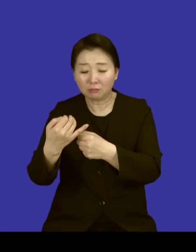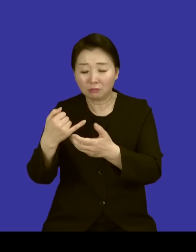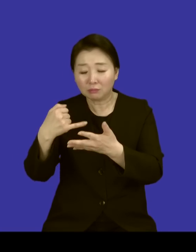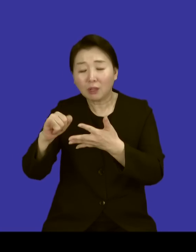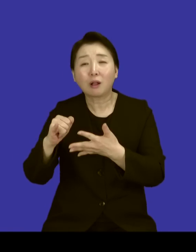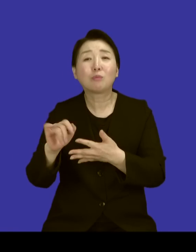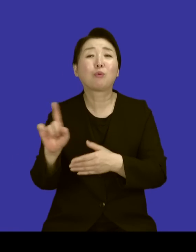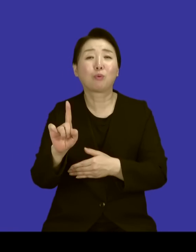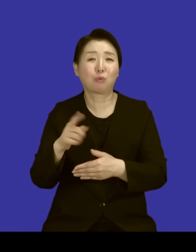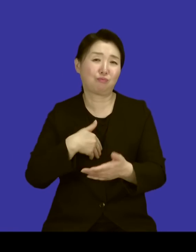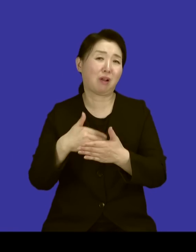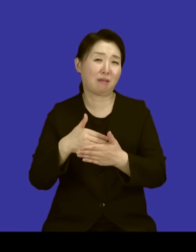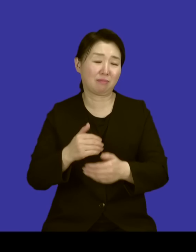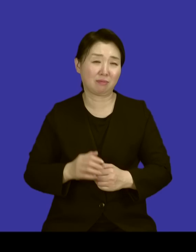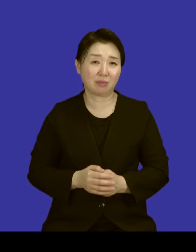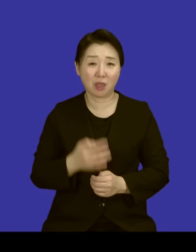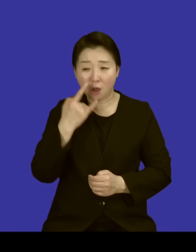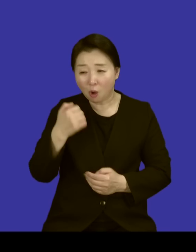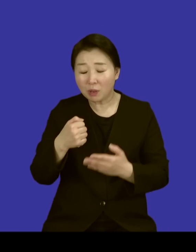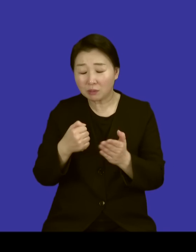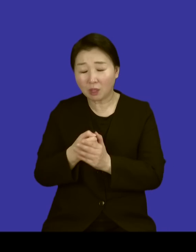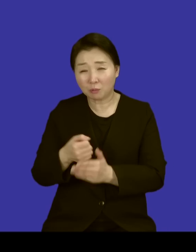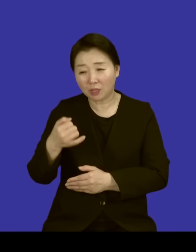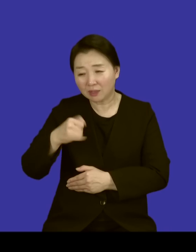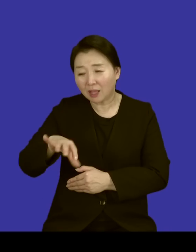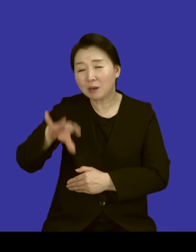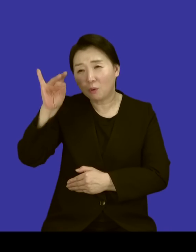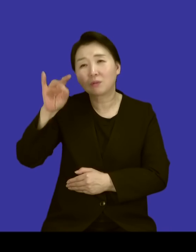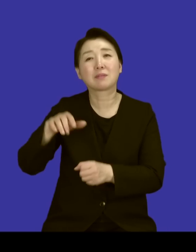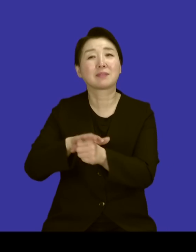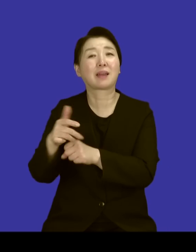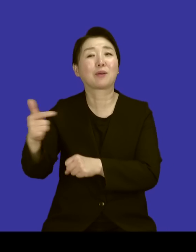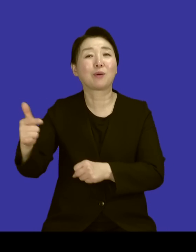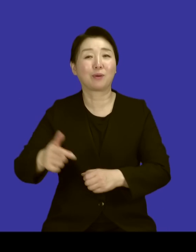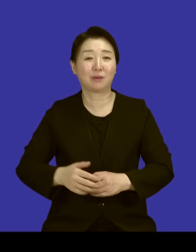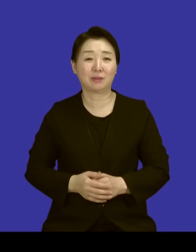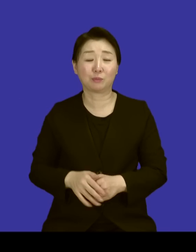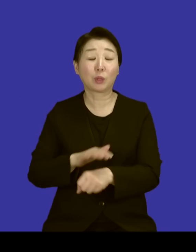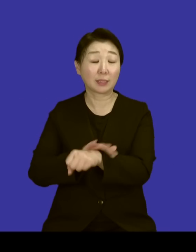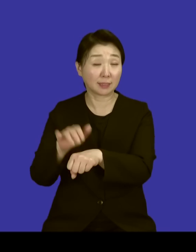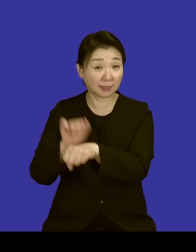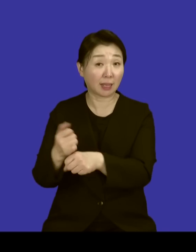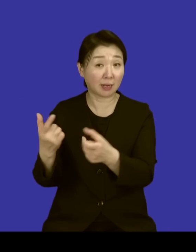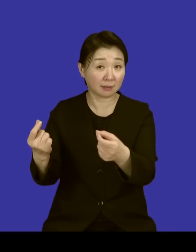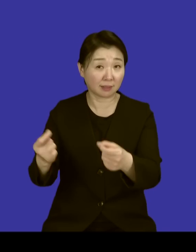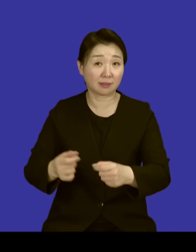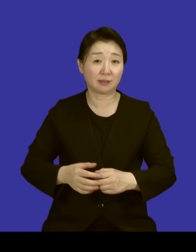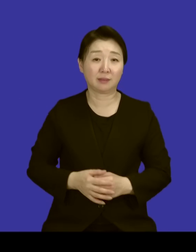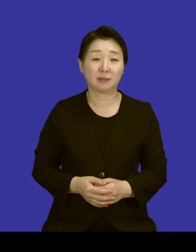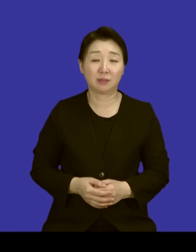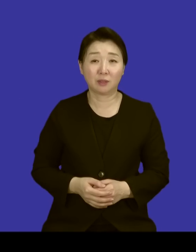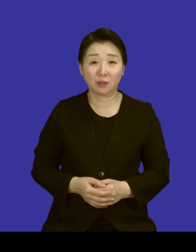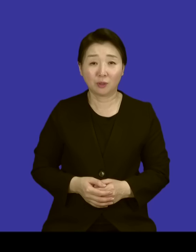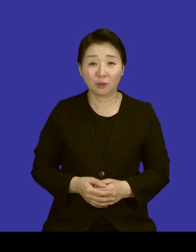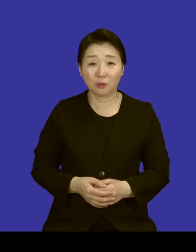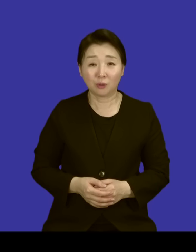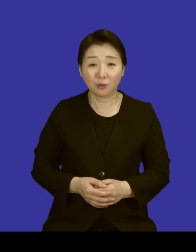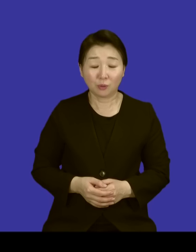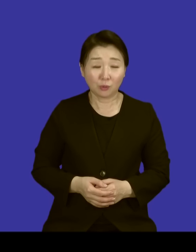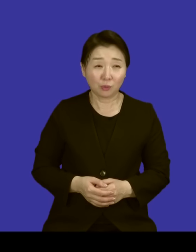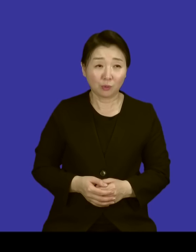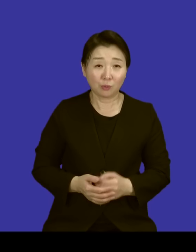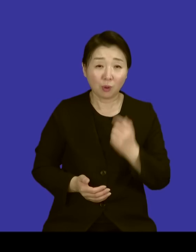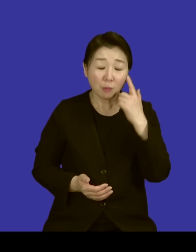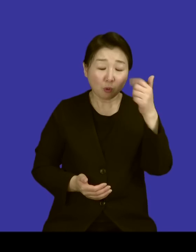상황 가운데. 그러니까 엄마니까 아무래도 내 새끼를 먼저 품은 거 아닐까 싶은데 굉장히 잘한 것 같아요. 지금 생각하면. 아니 얼마나 눈에 밟히셨겠어요. 목사님